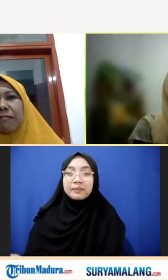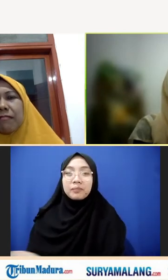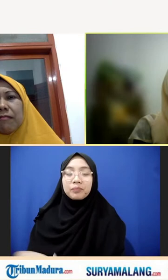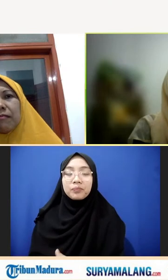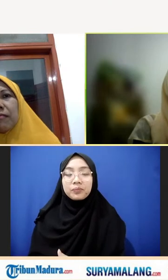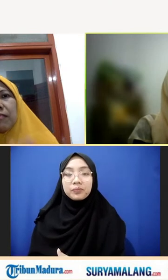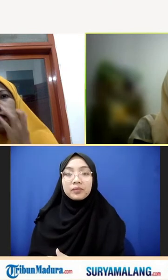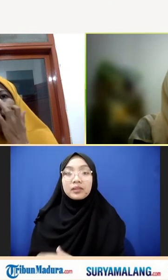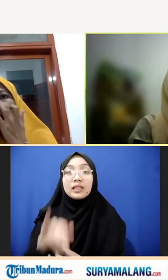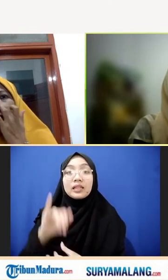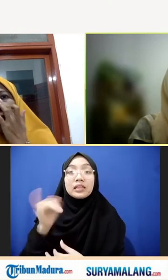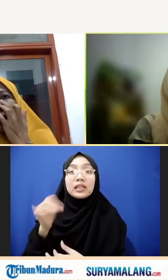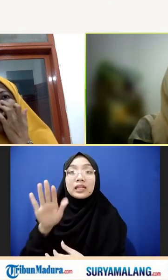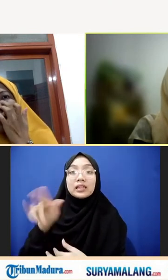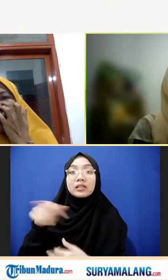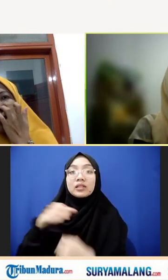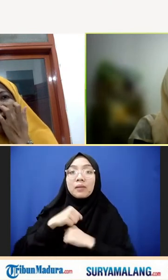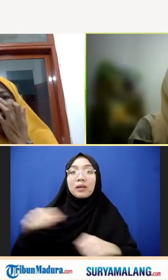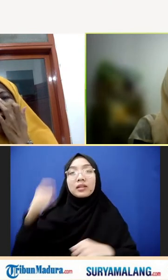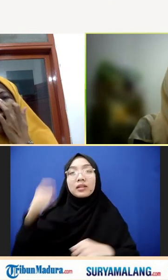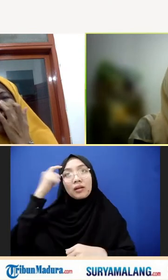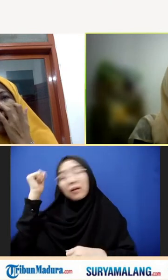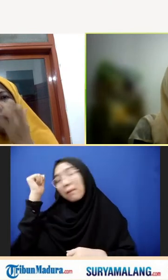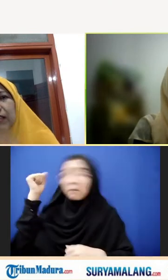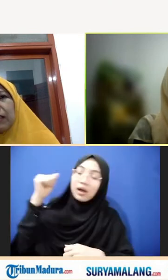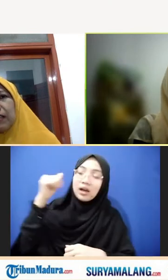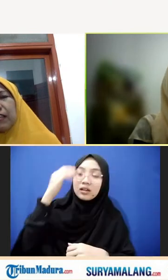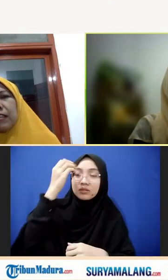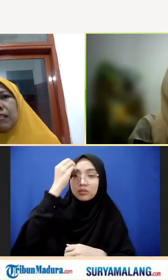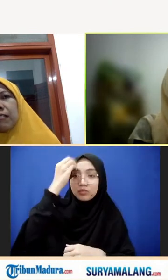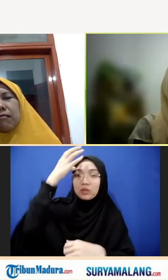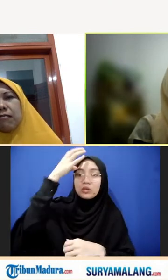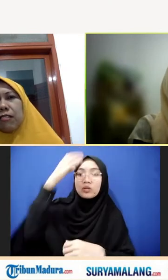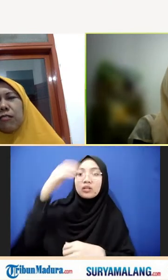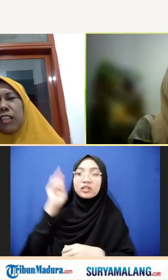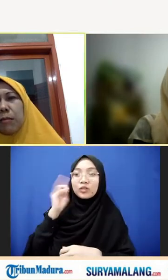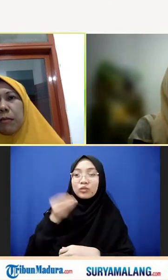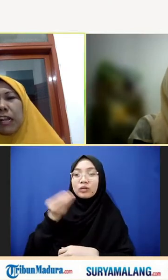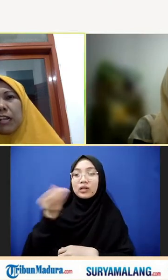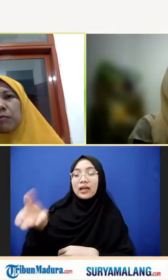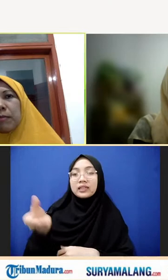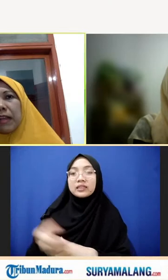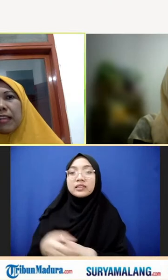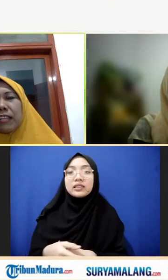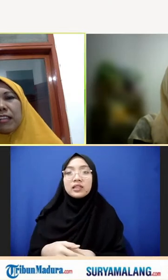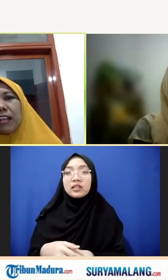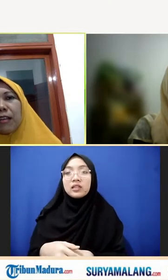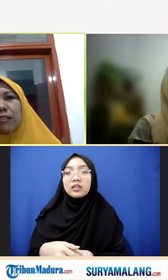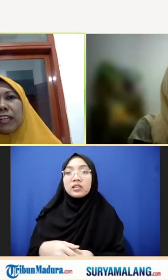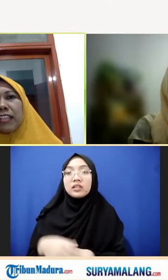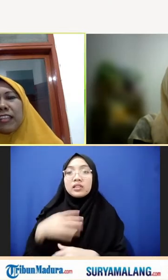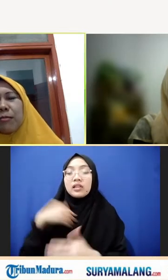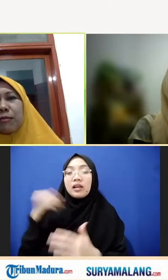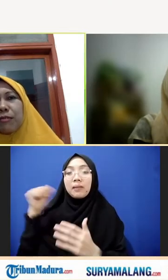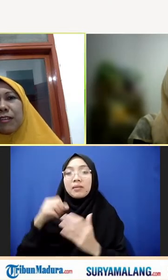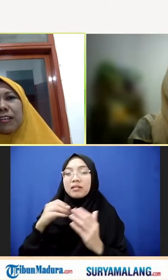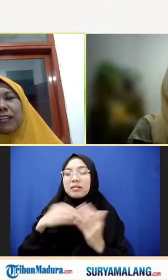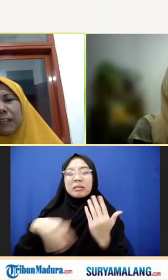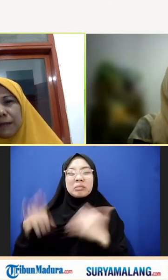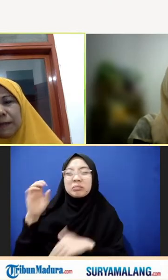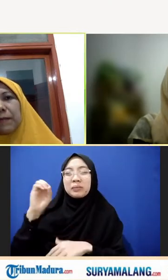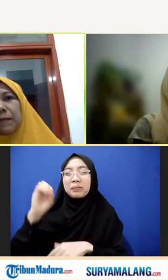Nanti jadinya dia berani benjolin kepalanya sendiri supaya Ibu ngasih. Ya, malah lebih parah ya tinggal lakunya nanti ya Bu.